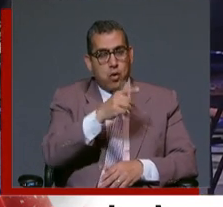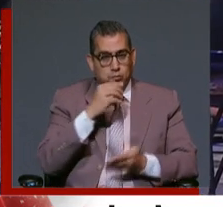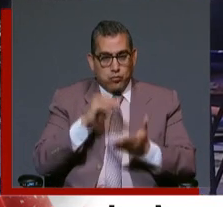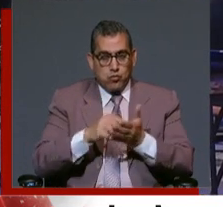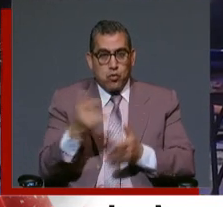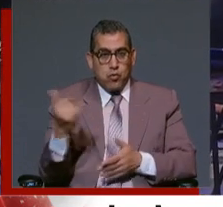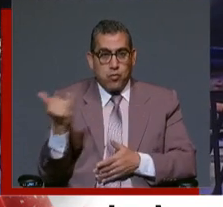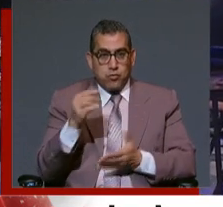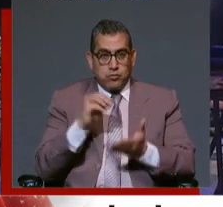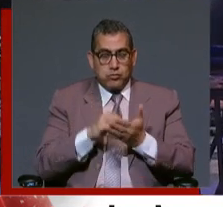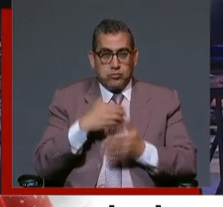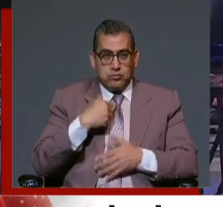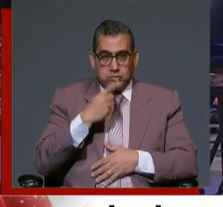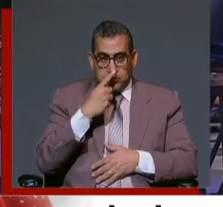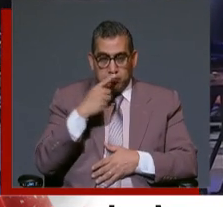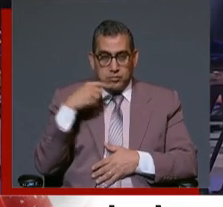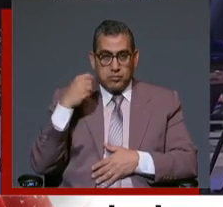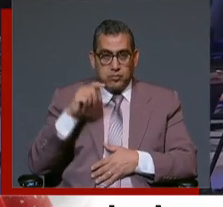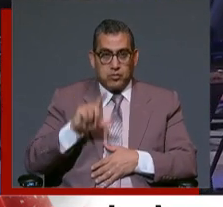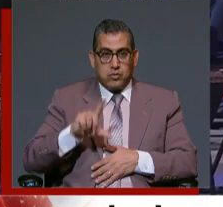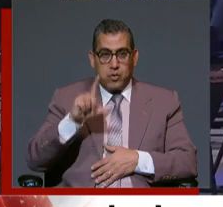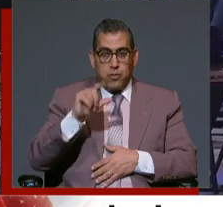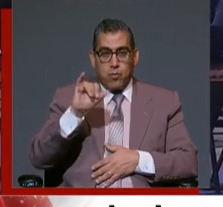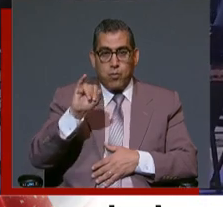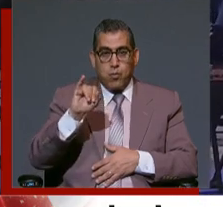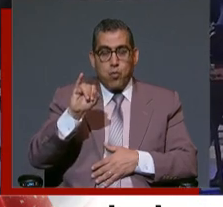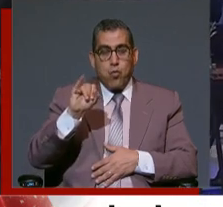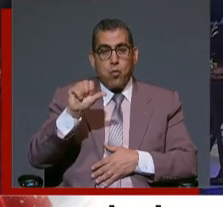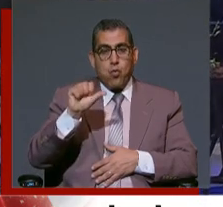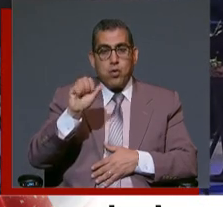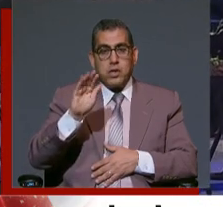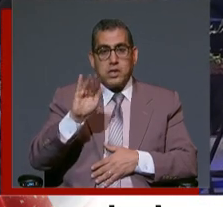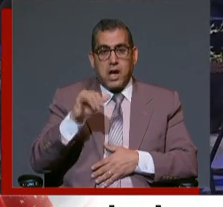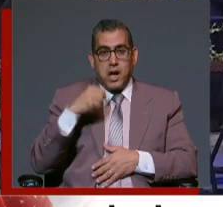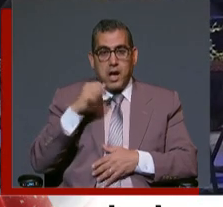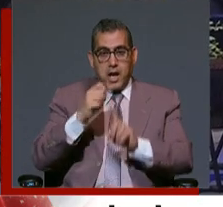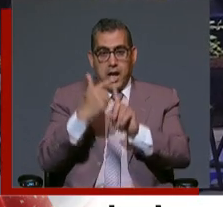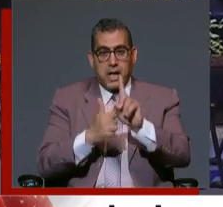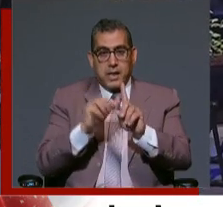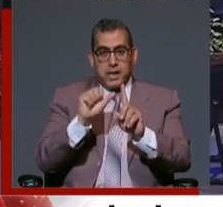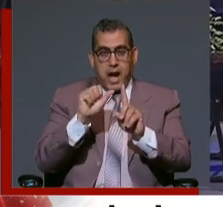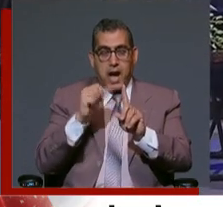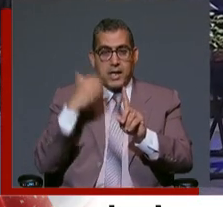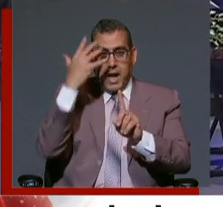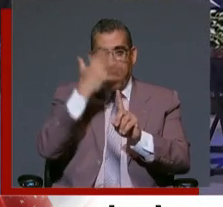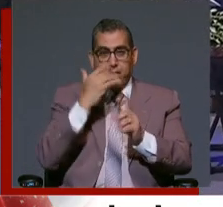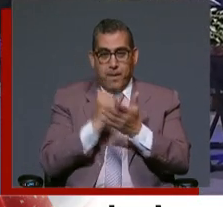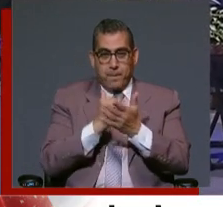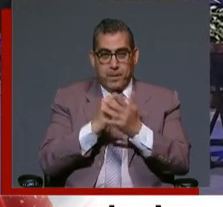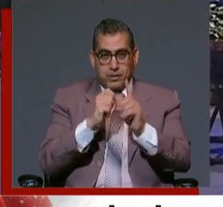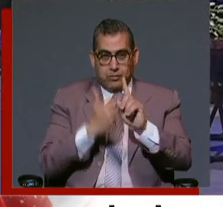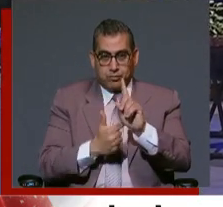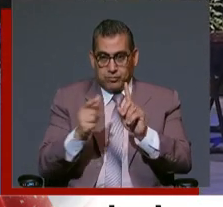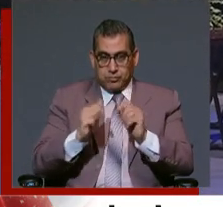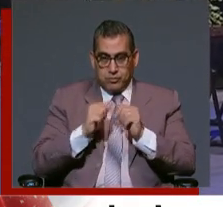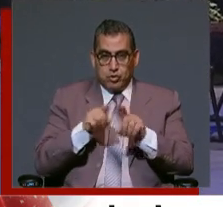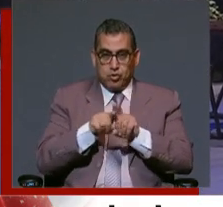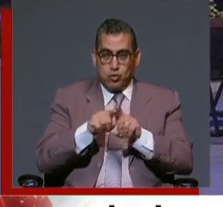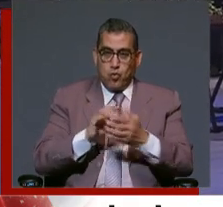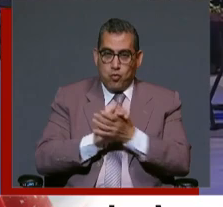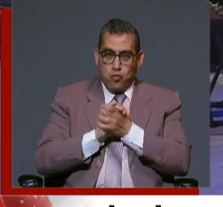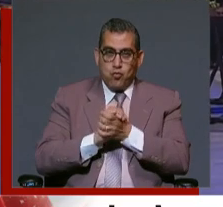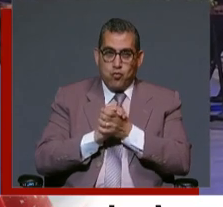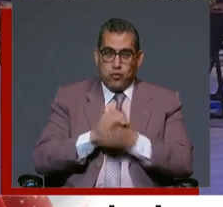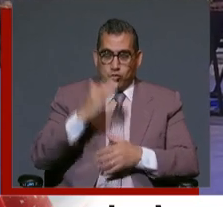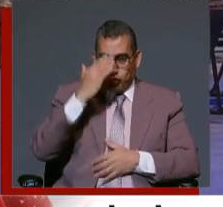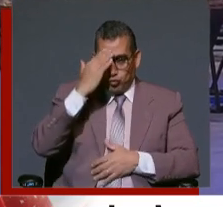كذلك بسعادة السيد موسى فاقي رئيس مفوضية الاتحاد الأفريقي وشقيقي العزيز الذي